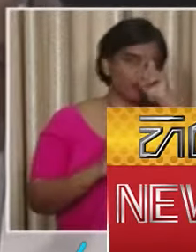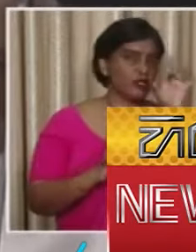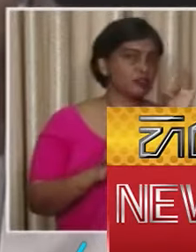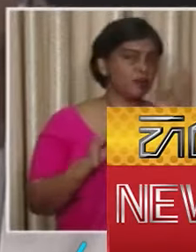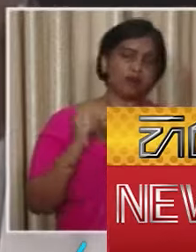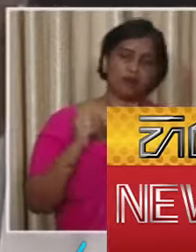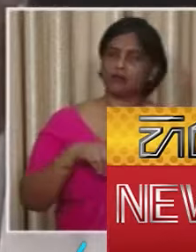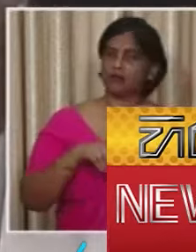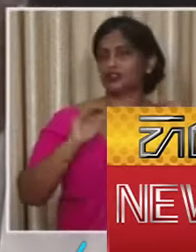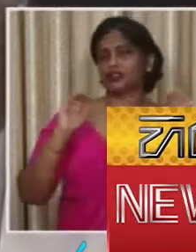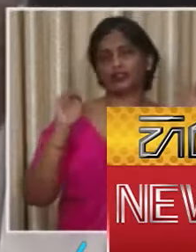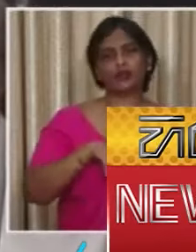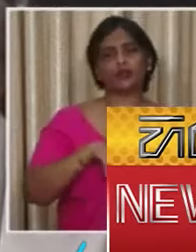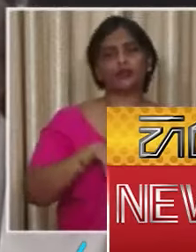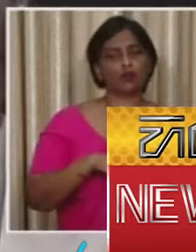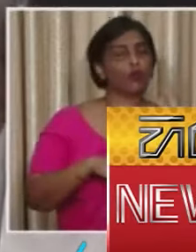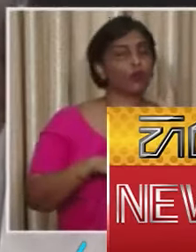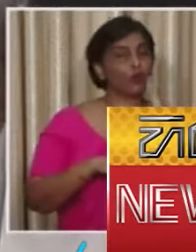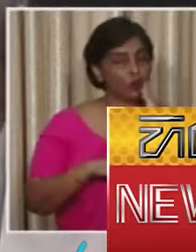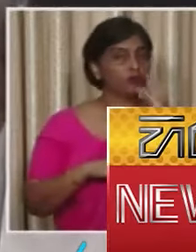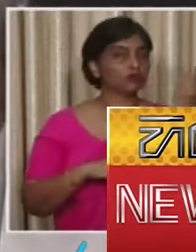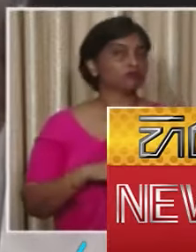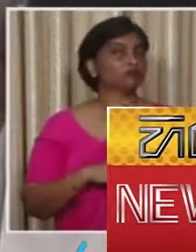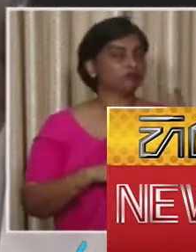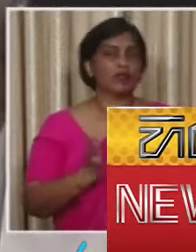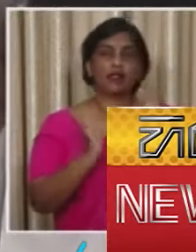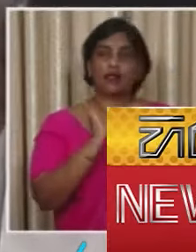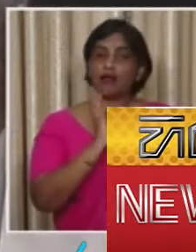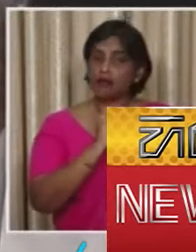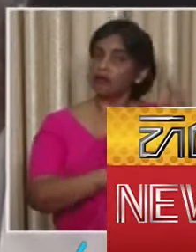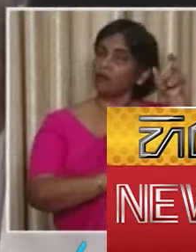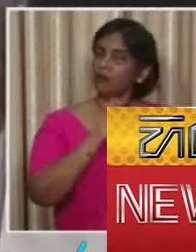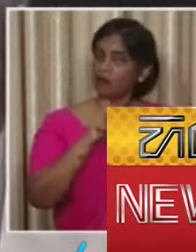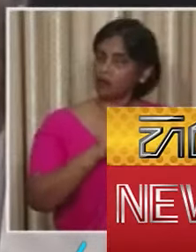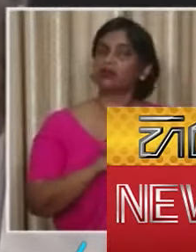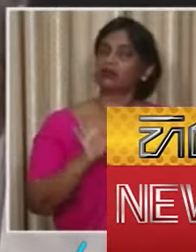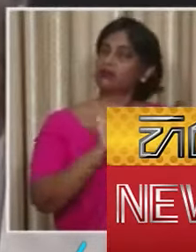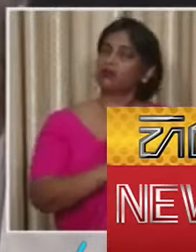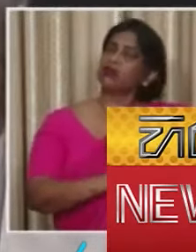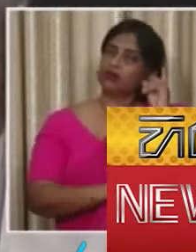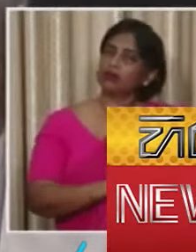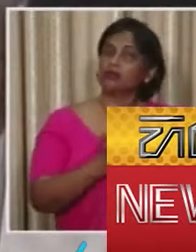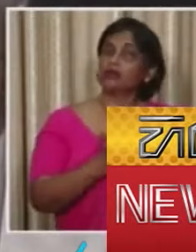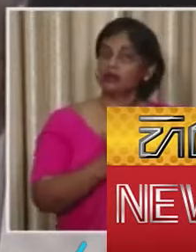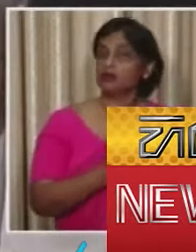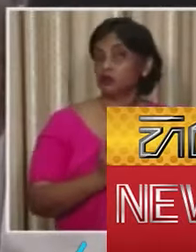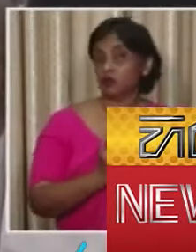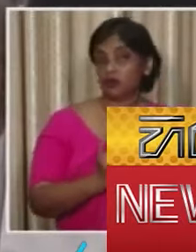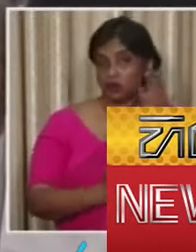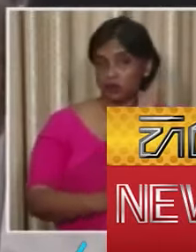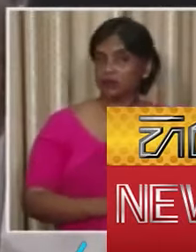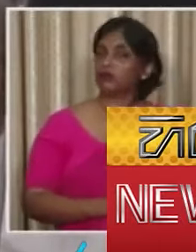15ක් පමණ කෙටි කාලයක් තුළ විදේශීය ද්විපාක්ෂික නිල ණය හිමියන් සමග එකඟතාවයකට පැමිණීමට අපට පුළුවන්